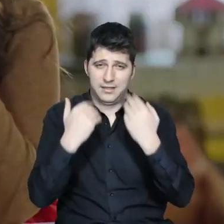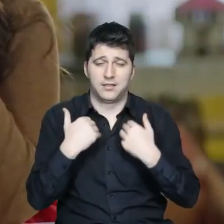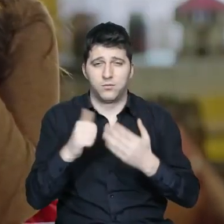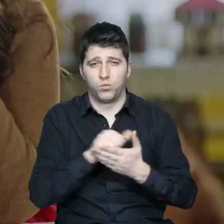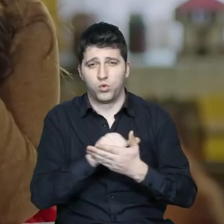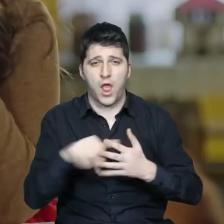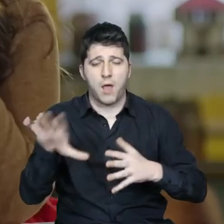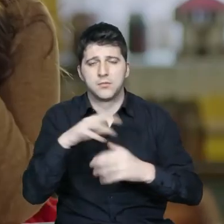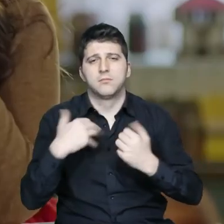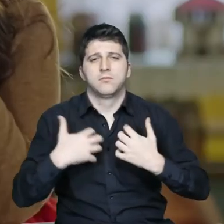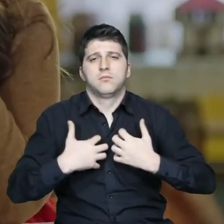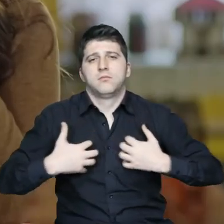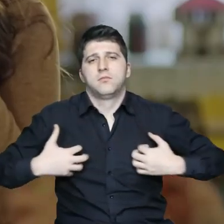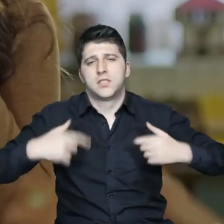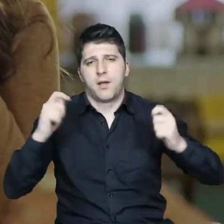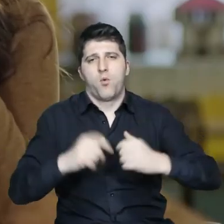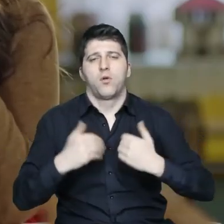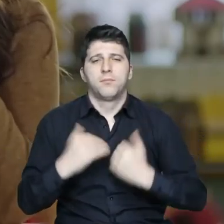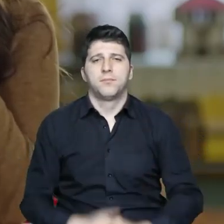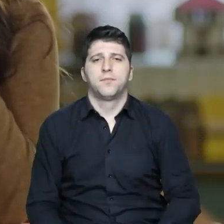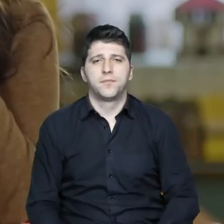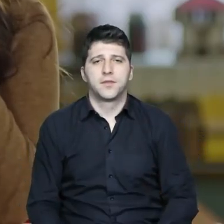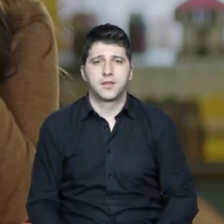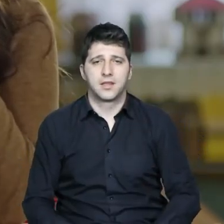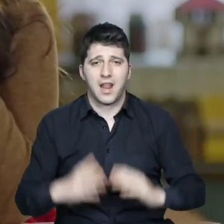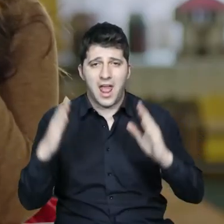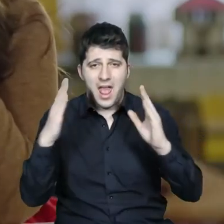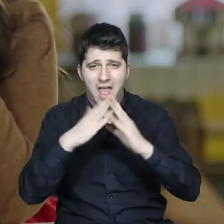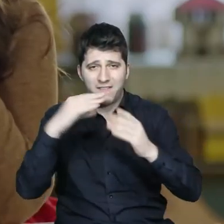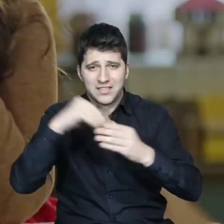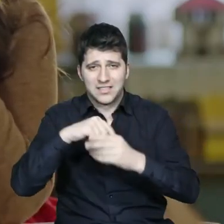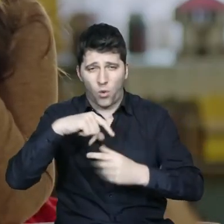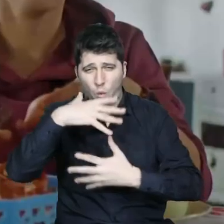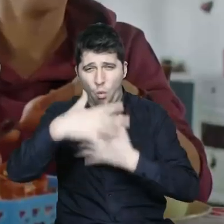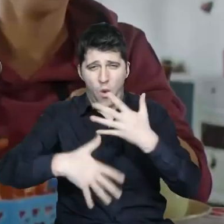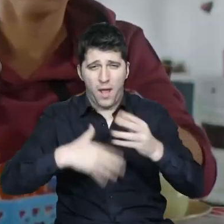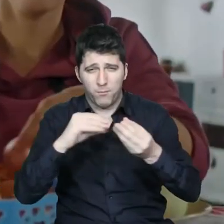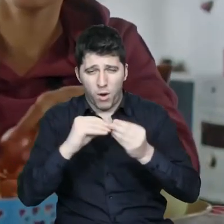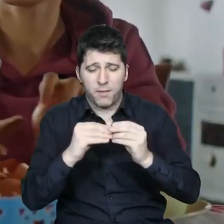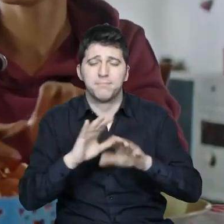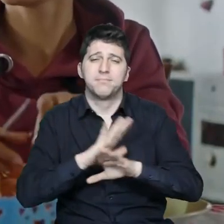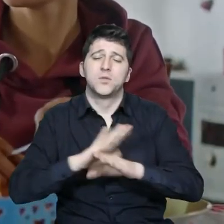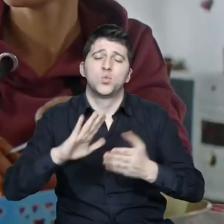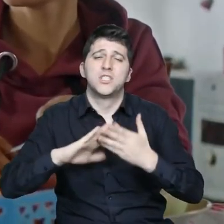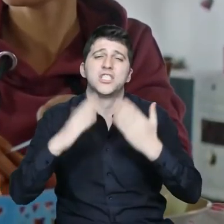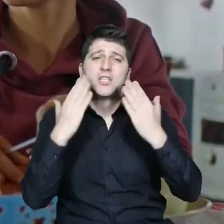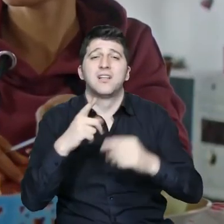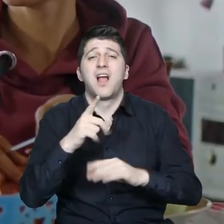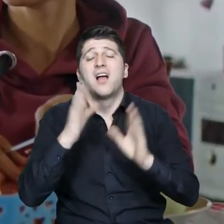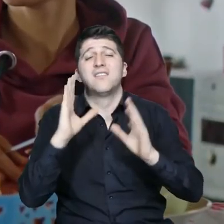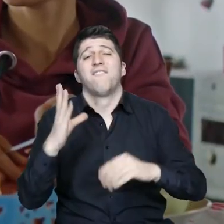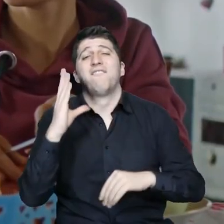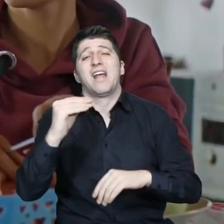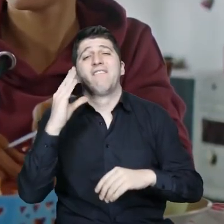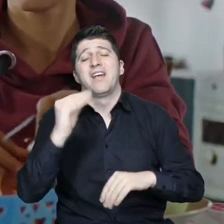bitenlere göğüs geriyorum. Evimizin üzerindeki bu kara bulutları dağıtacağız inşallah. Siz de anca vır vır vır.